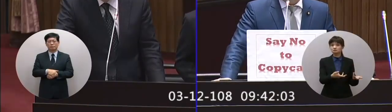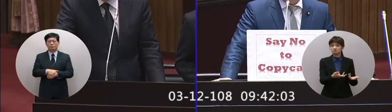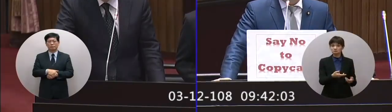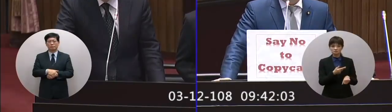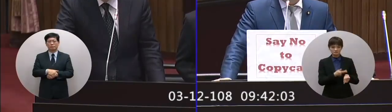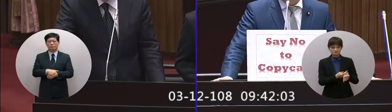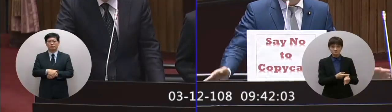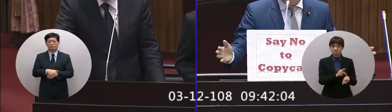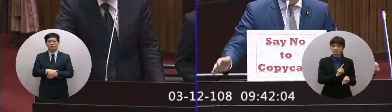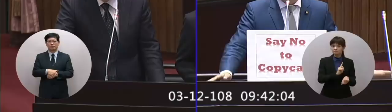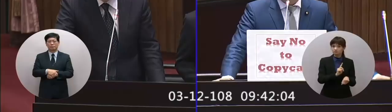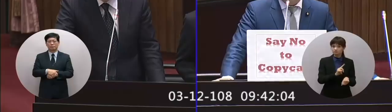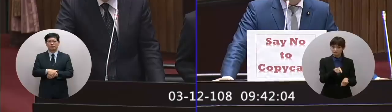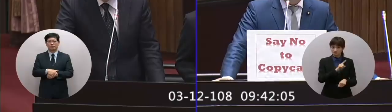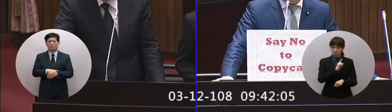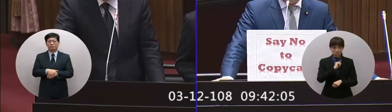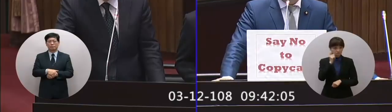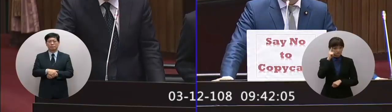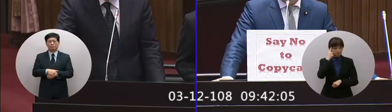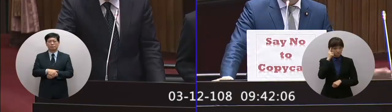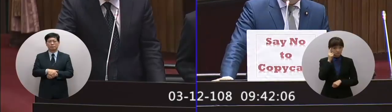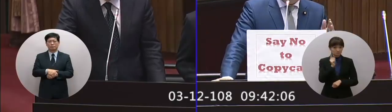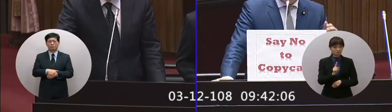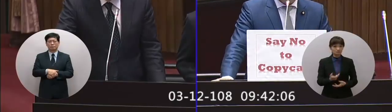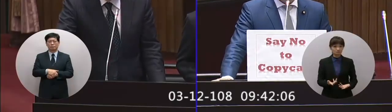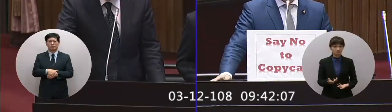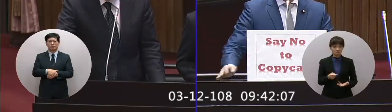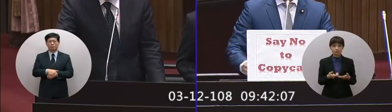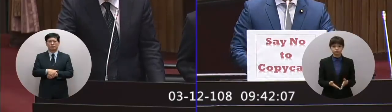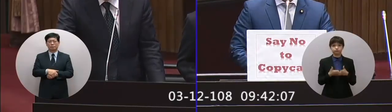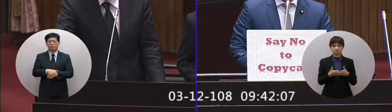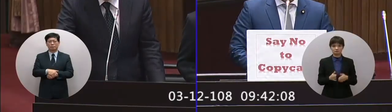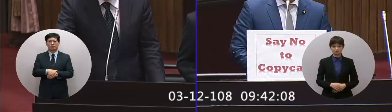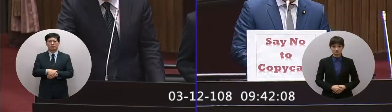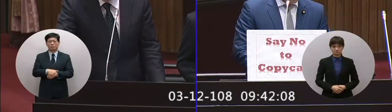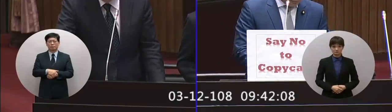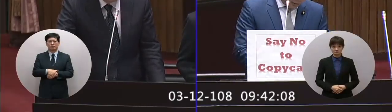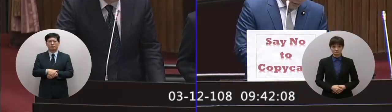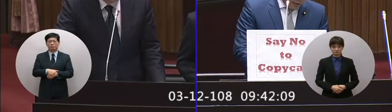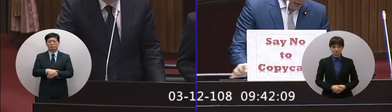什么样的技术，你有没有一套想法？这个东西是非常重要的。